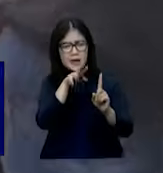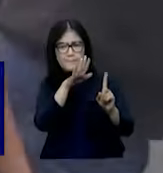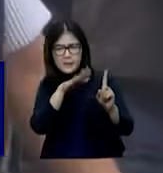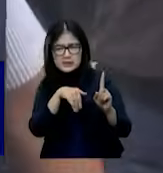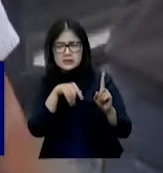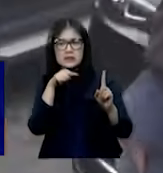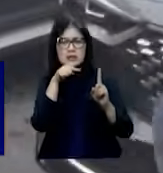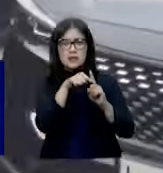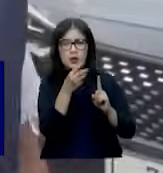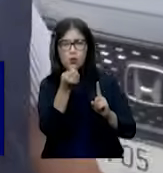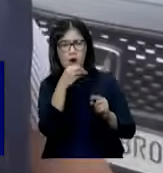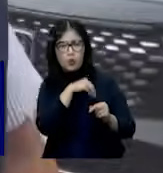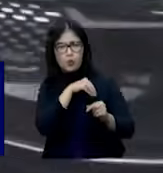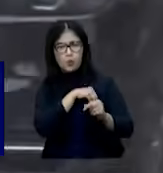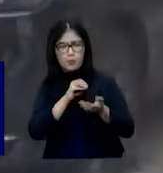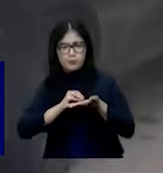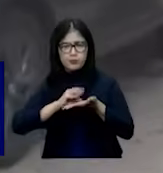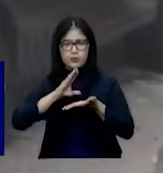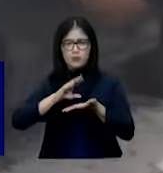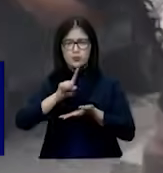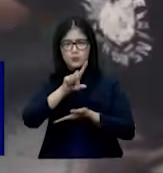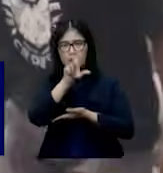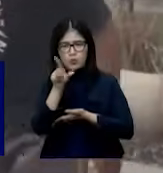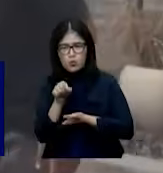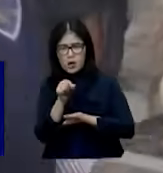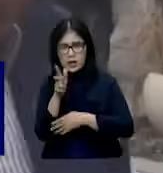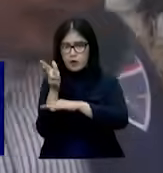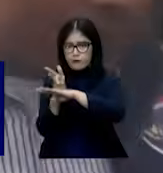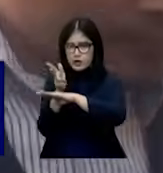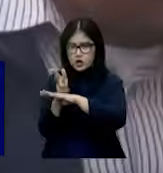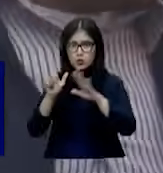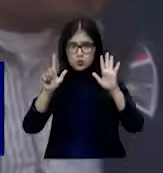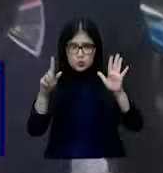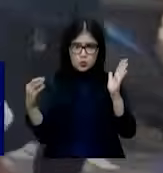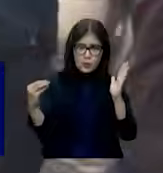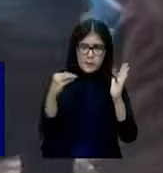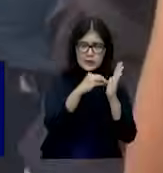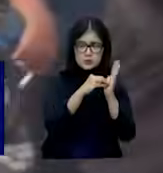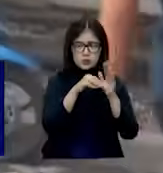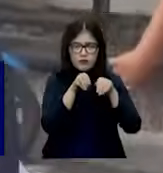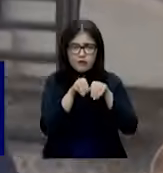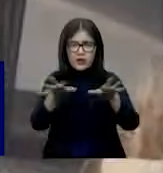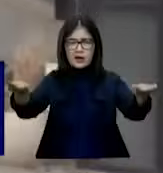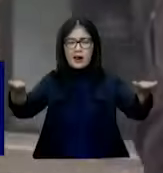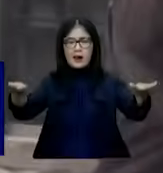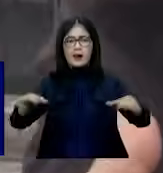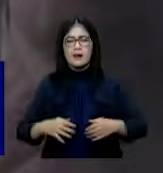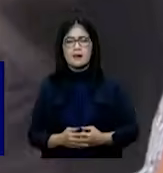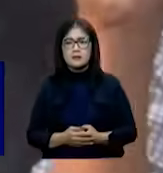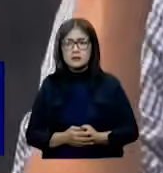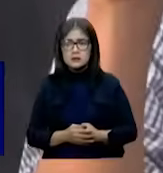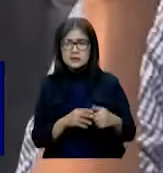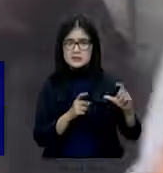meraup uang hingga ratusan juta rupiah per bulan dari video-video yang ia unggah ke kanal YouTube. Selama ini Samsudin dan timnya